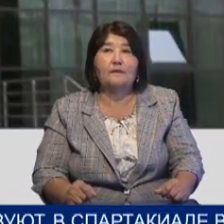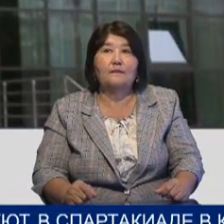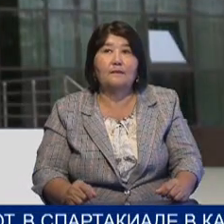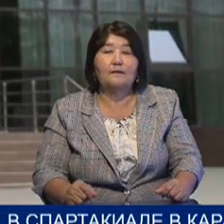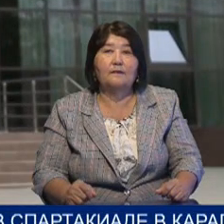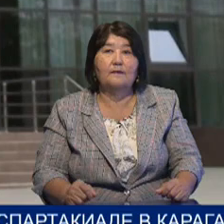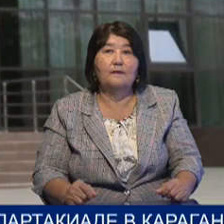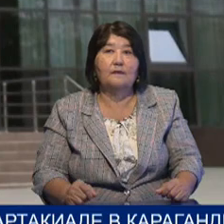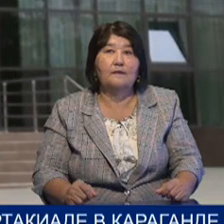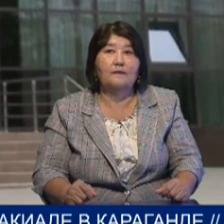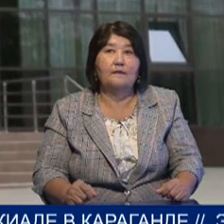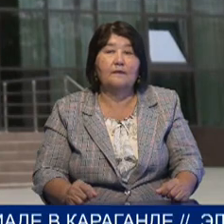пати телеканал